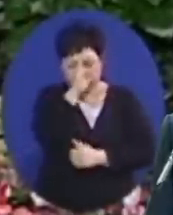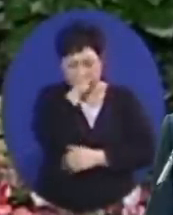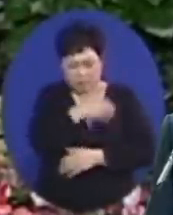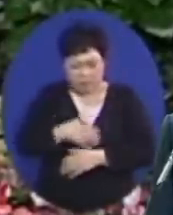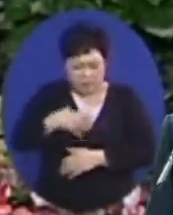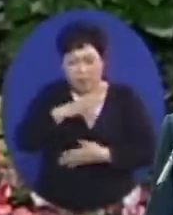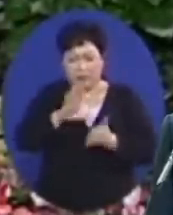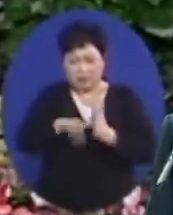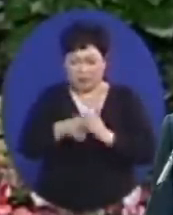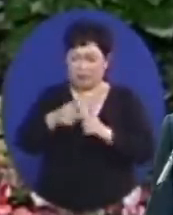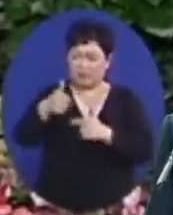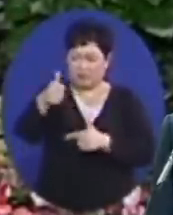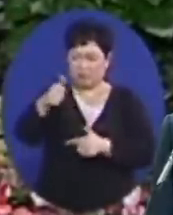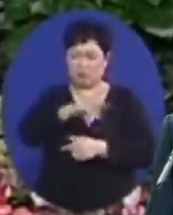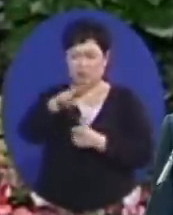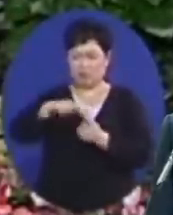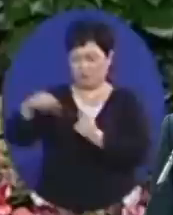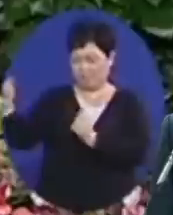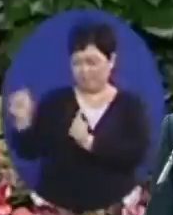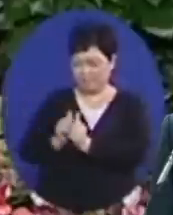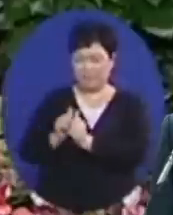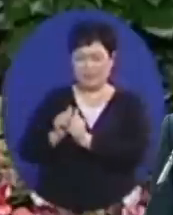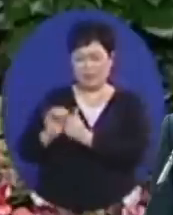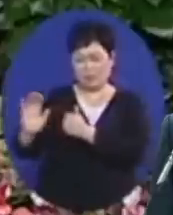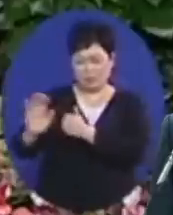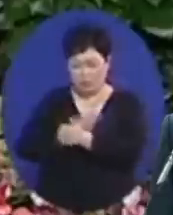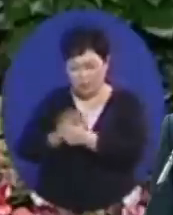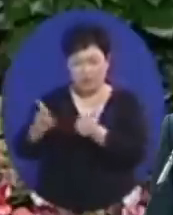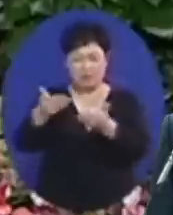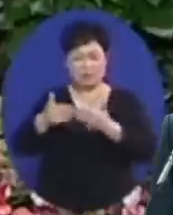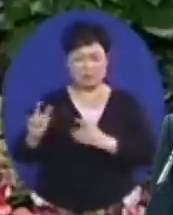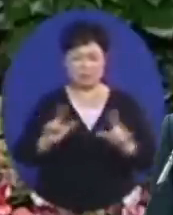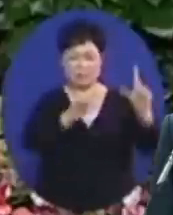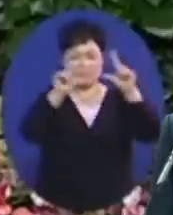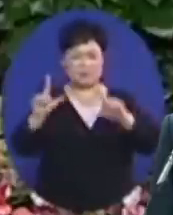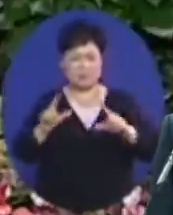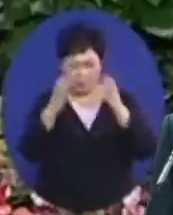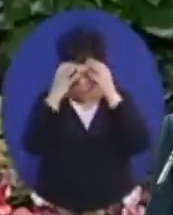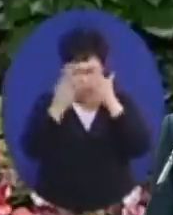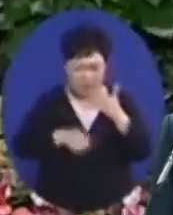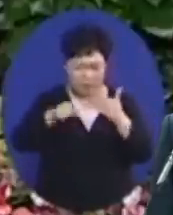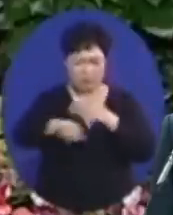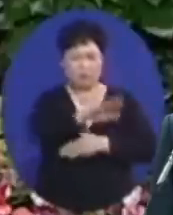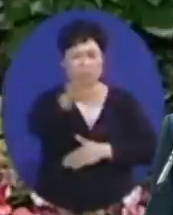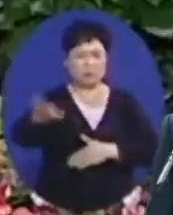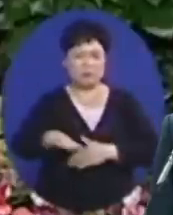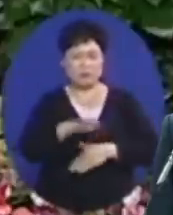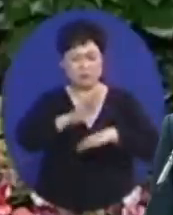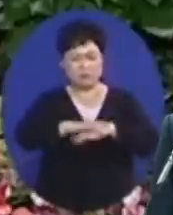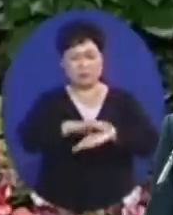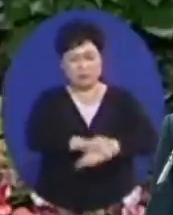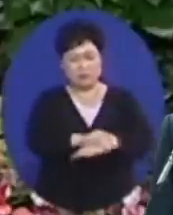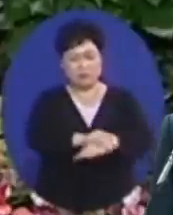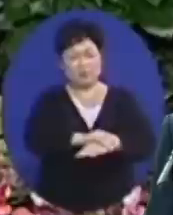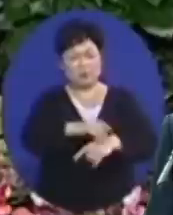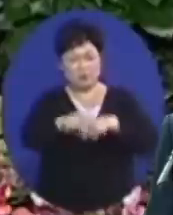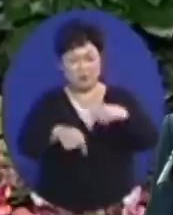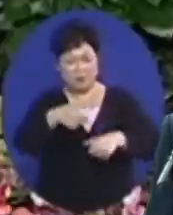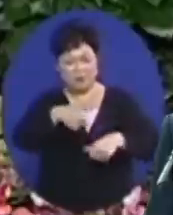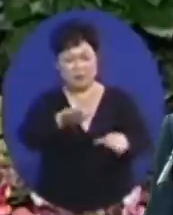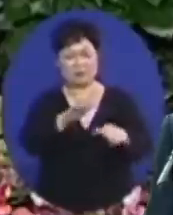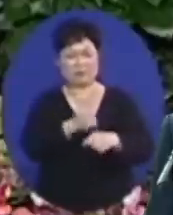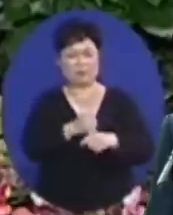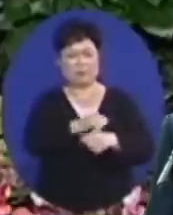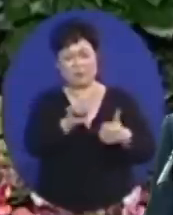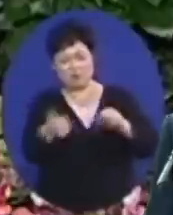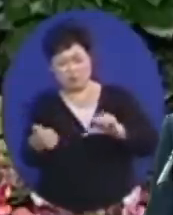때도 예수님은 우리 곁에 계셔 위로해 주시고 삶의 고난 속에서도 우리의 손목을 잡고 같이 걸어가시고 절대 고독인